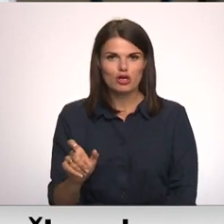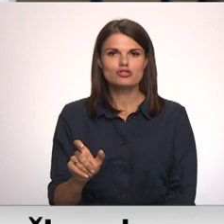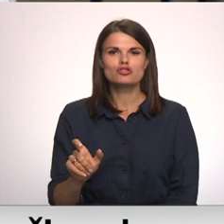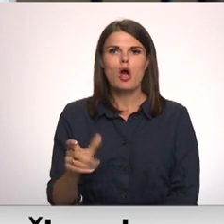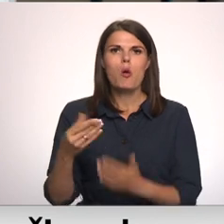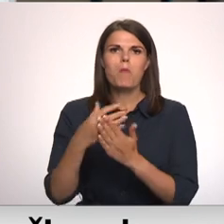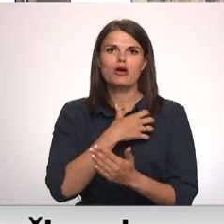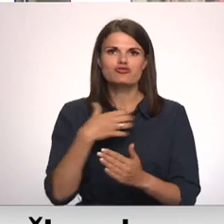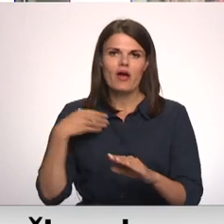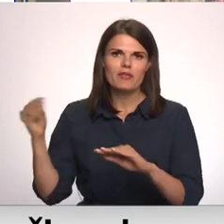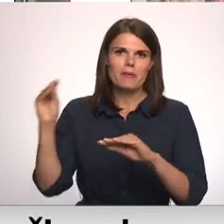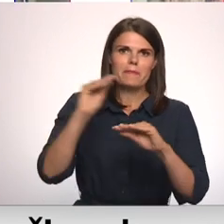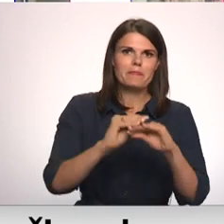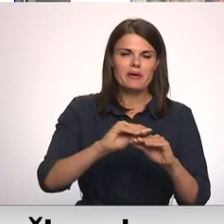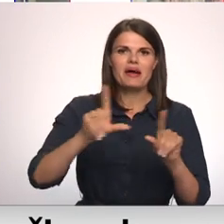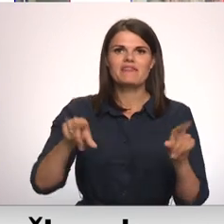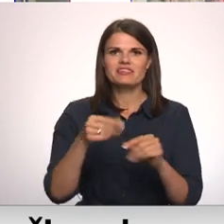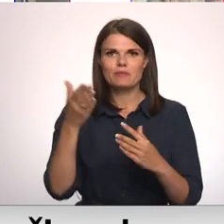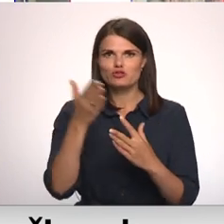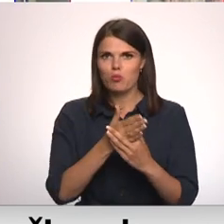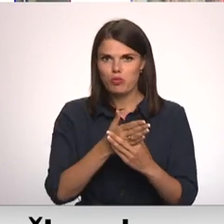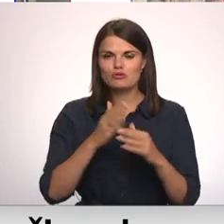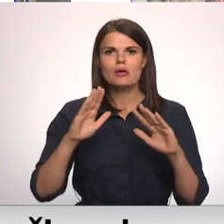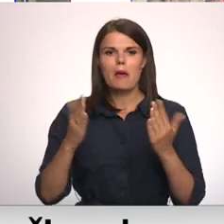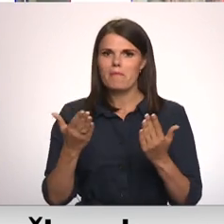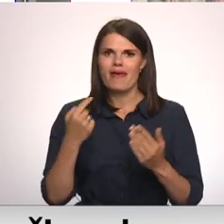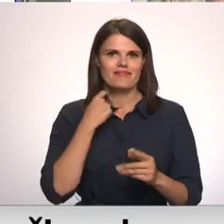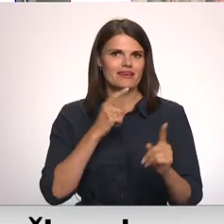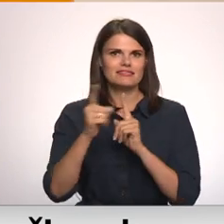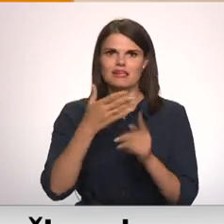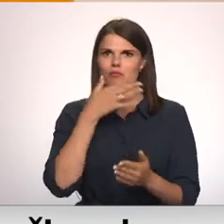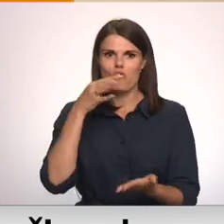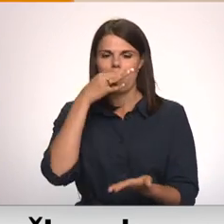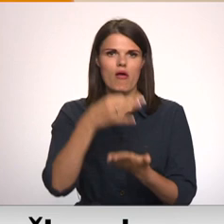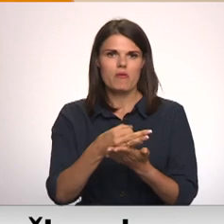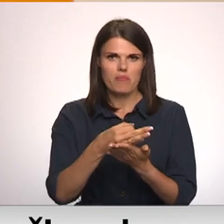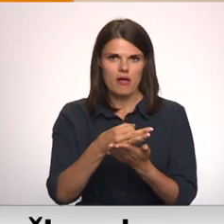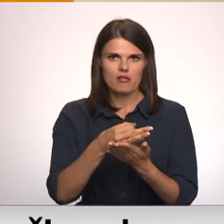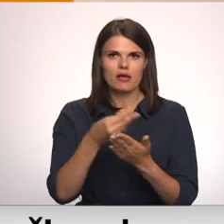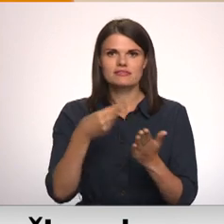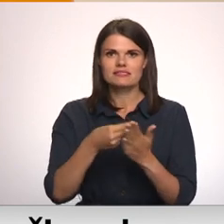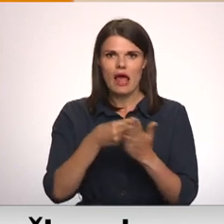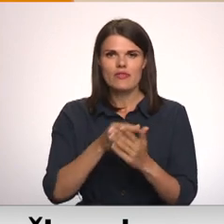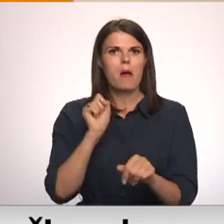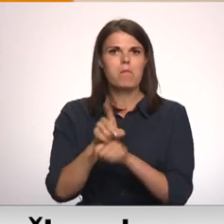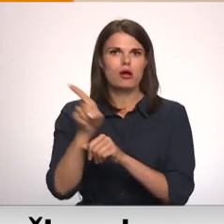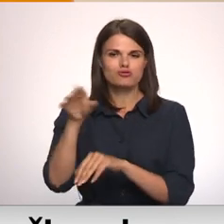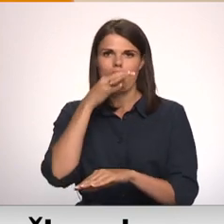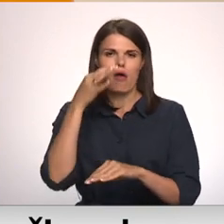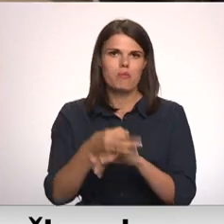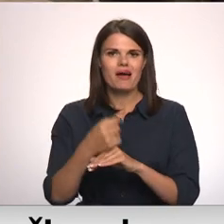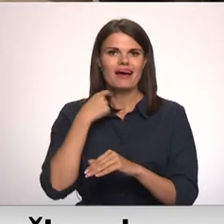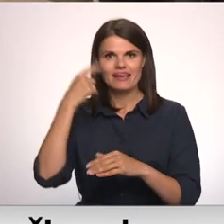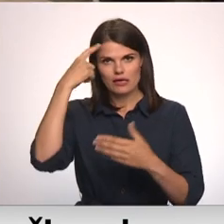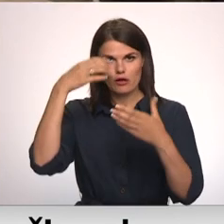piemaksā vismaz pusi. Bet biļetes cenu nenosaka Rīgas satiksme. To dara pasūtītājs, proti Rīgas dome. Un domē jau